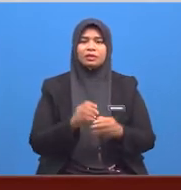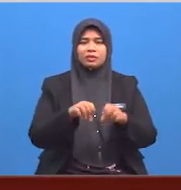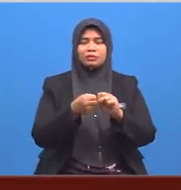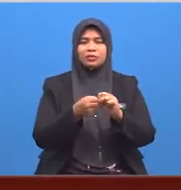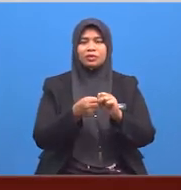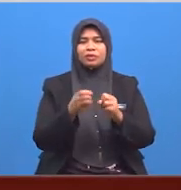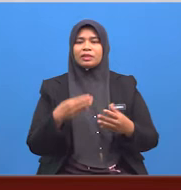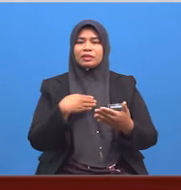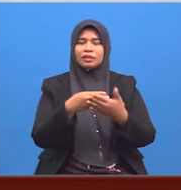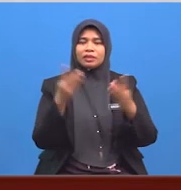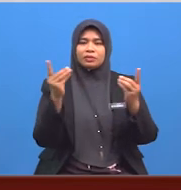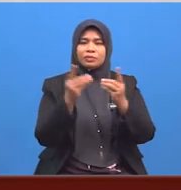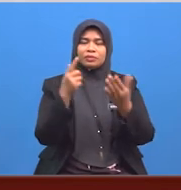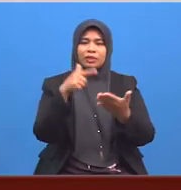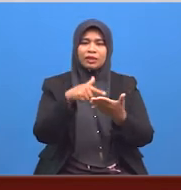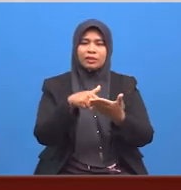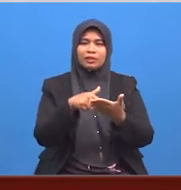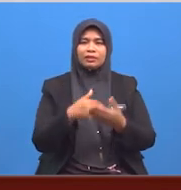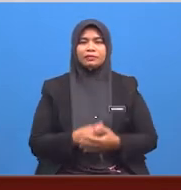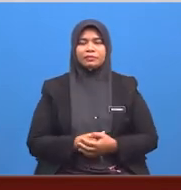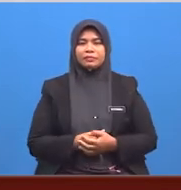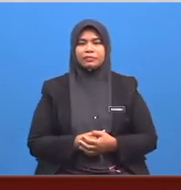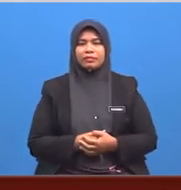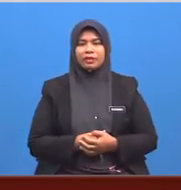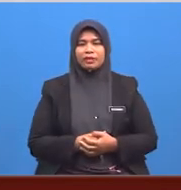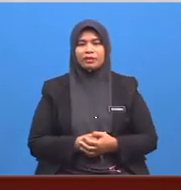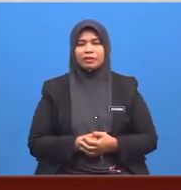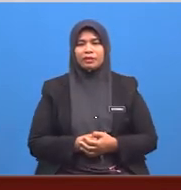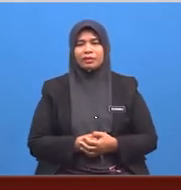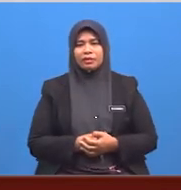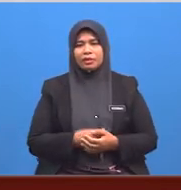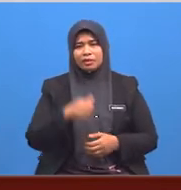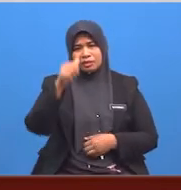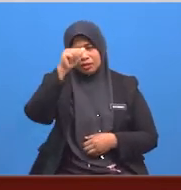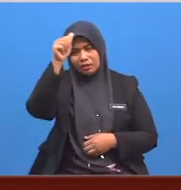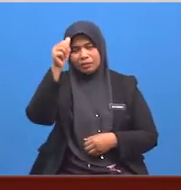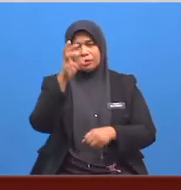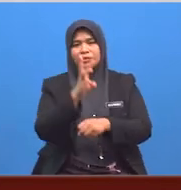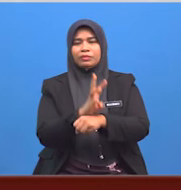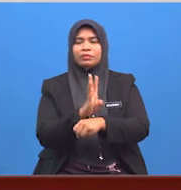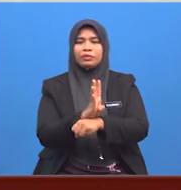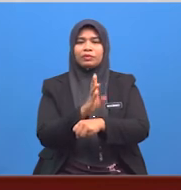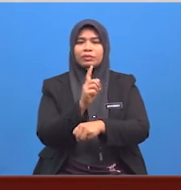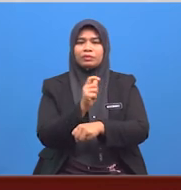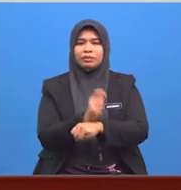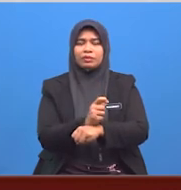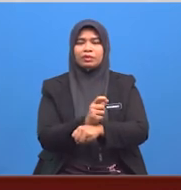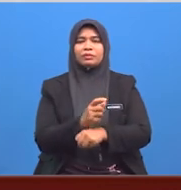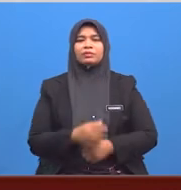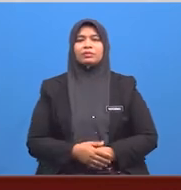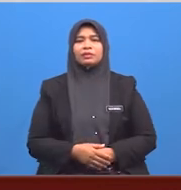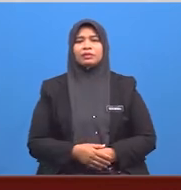berjumpa lagi wajib jelas yang akan datang mobile Taufiq walhidayah Wassalamualaikum